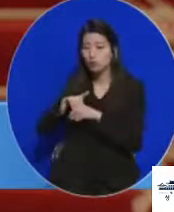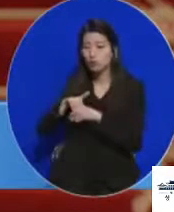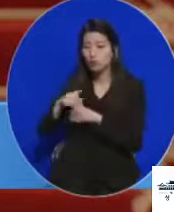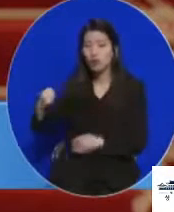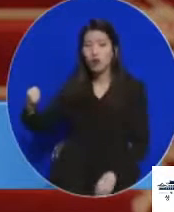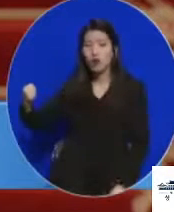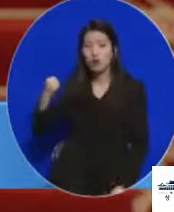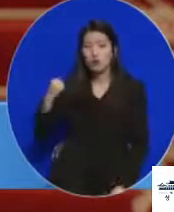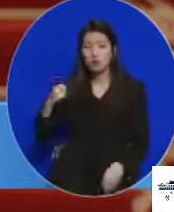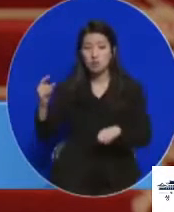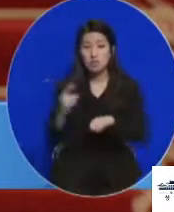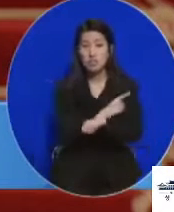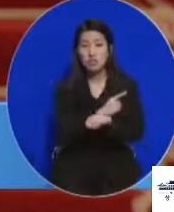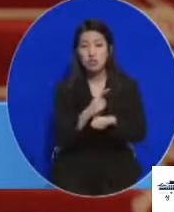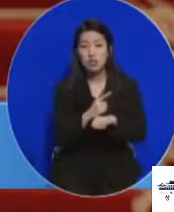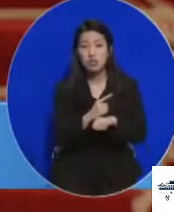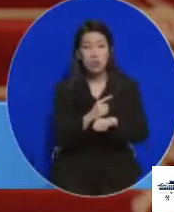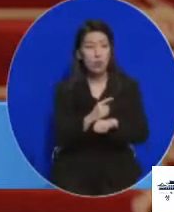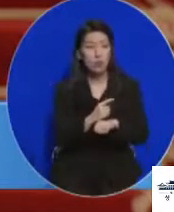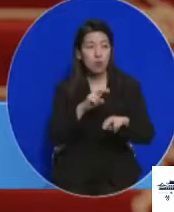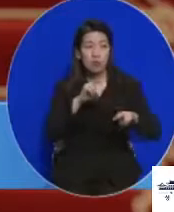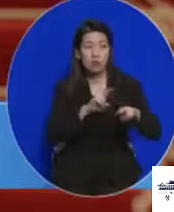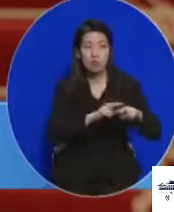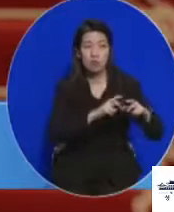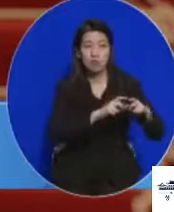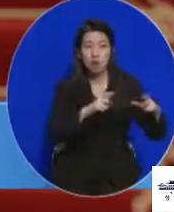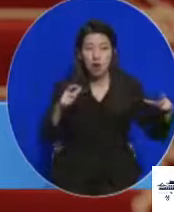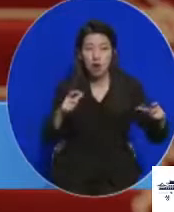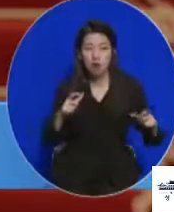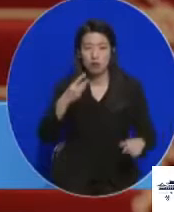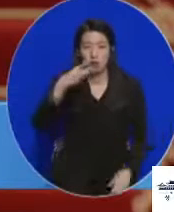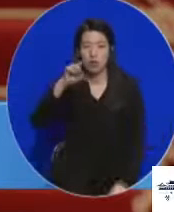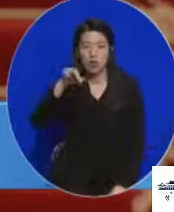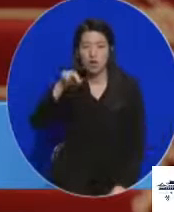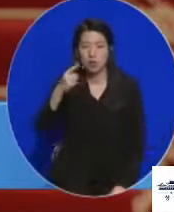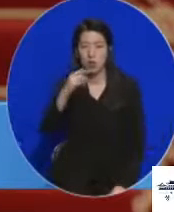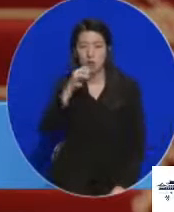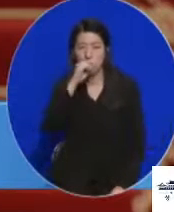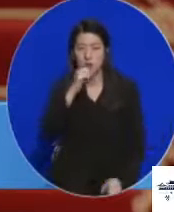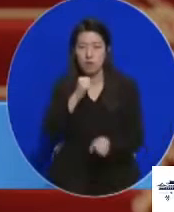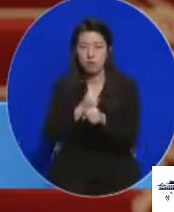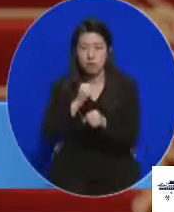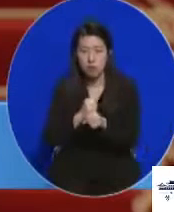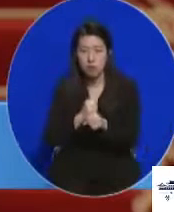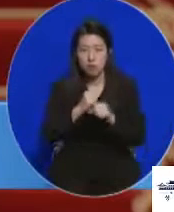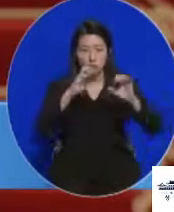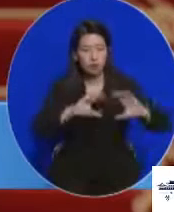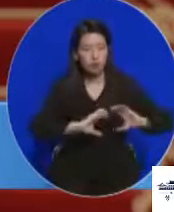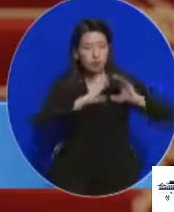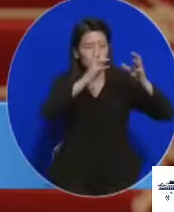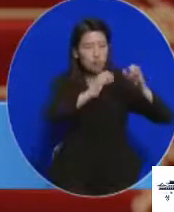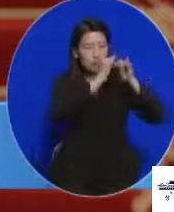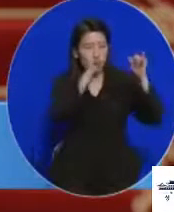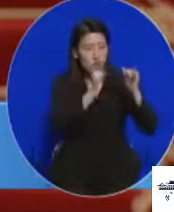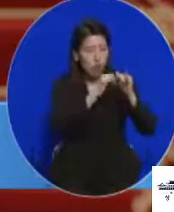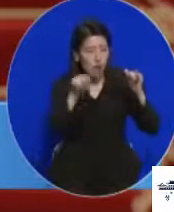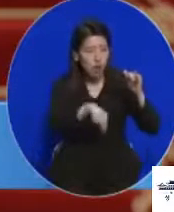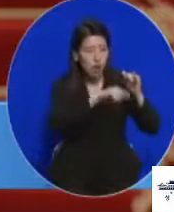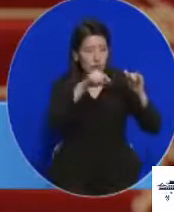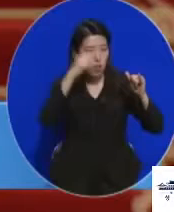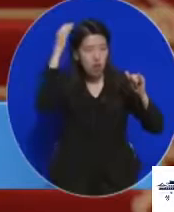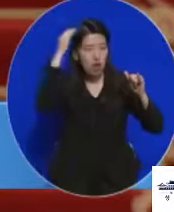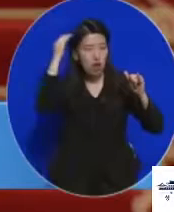기술의 발전 탄소 등 집사 의지 높아진 국제사회에서의 역할과